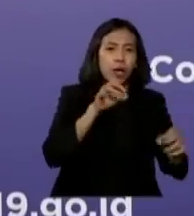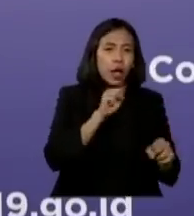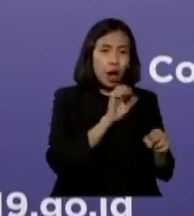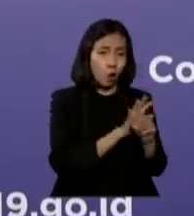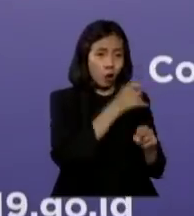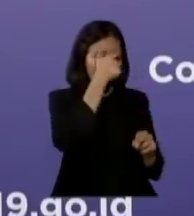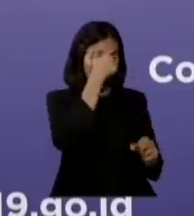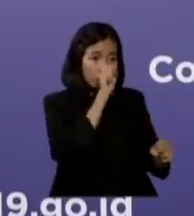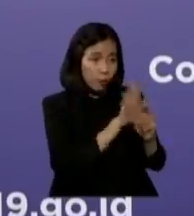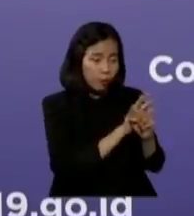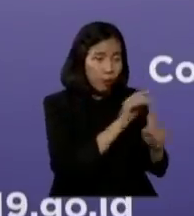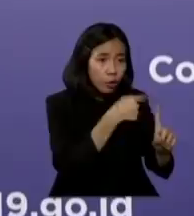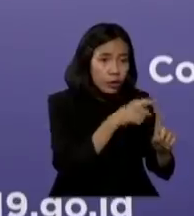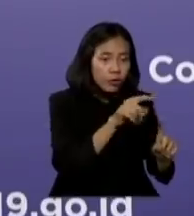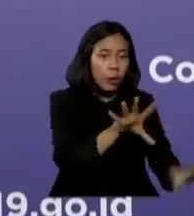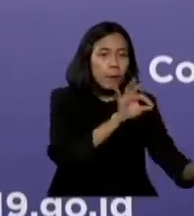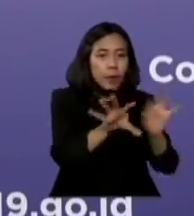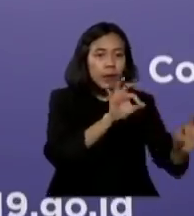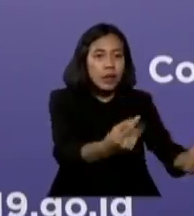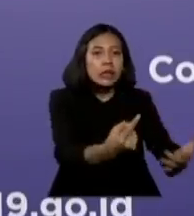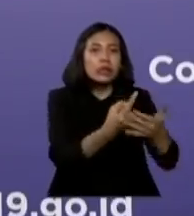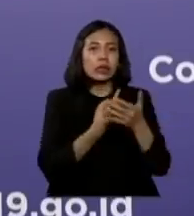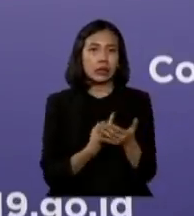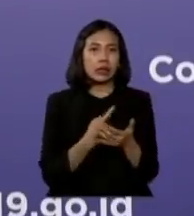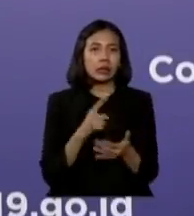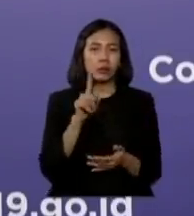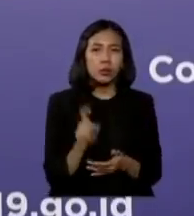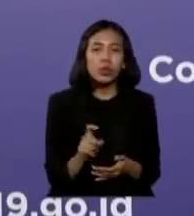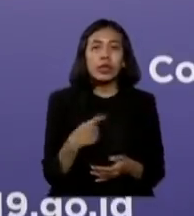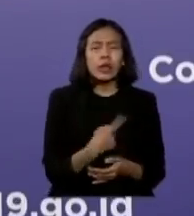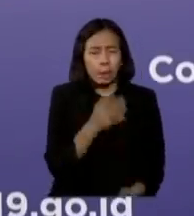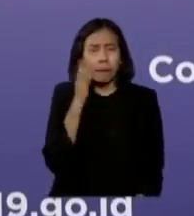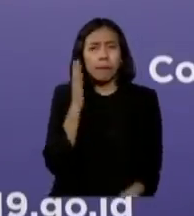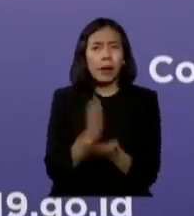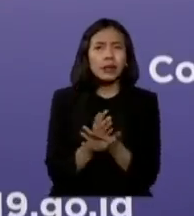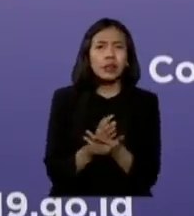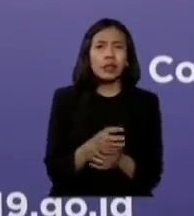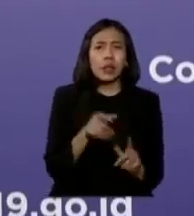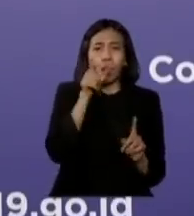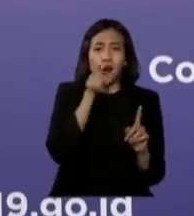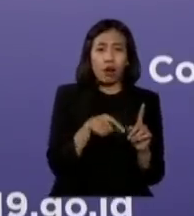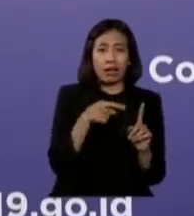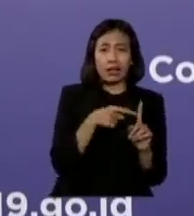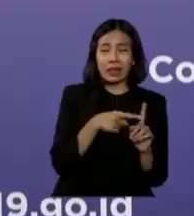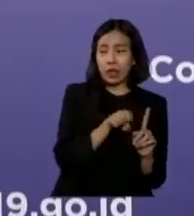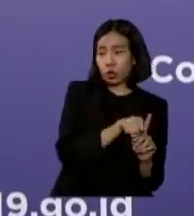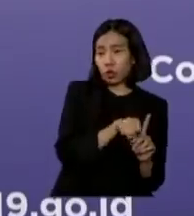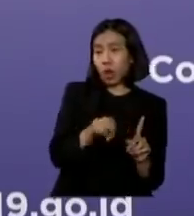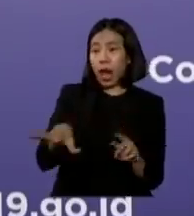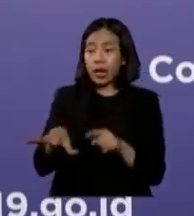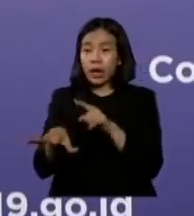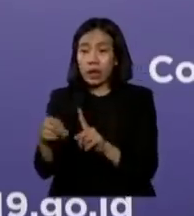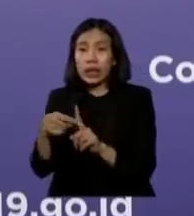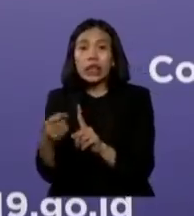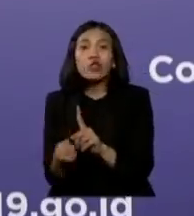positif yang kita temukan kita pastikan bahwa kemungkinan orang yang tertular dan menjadi